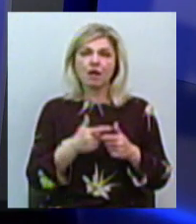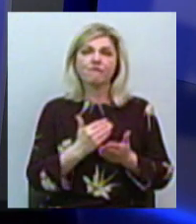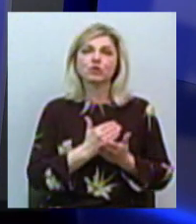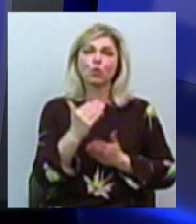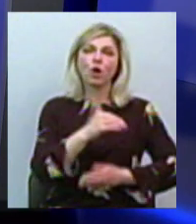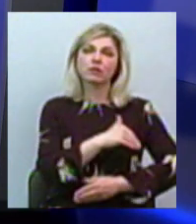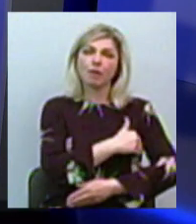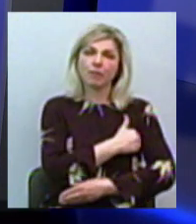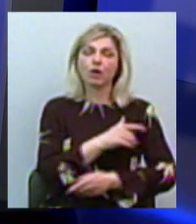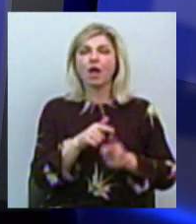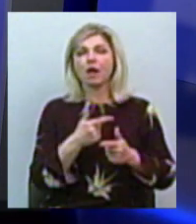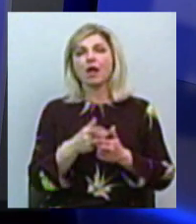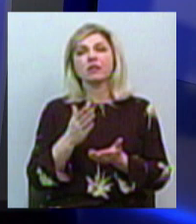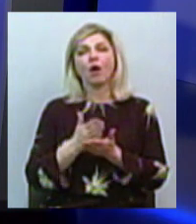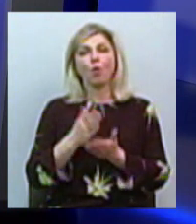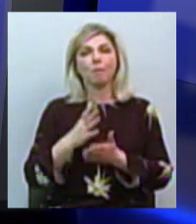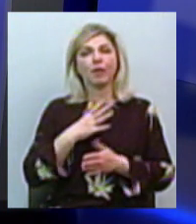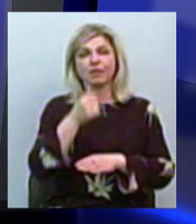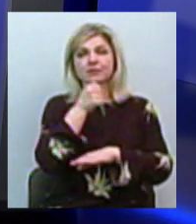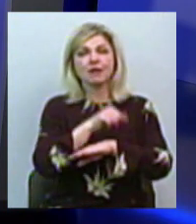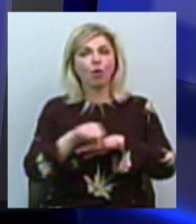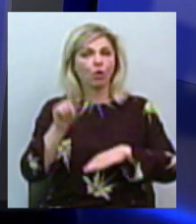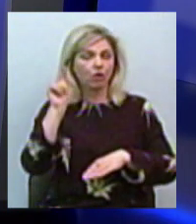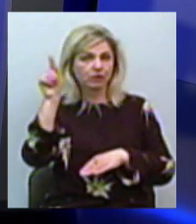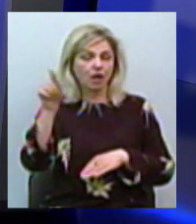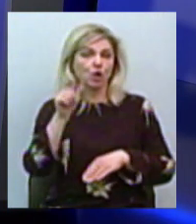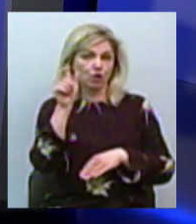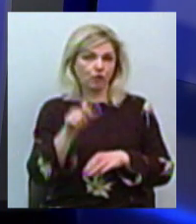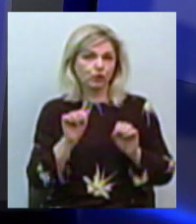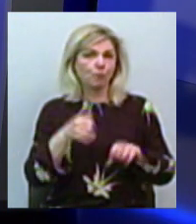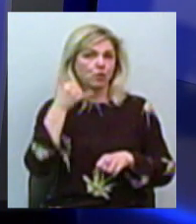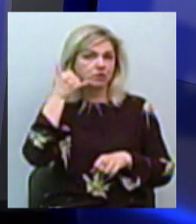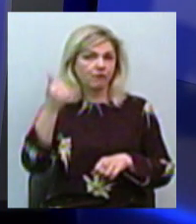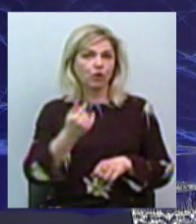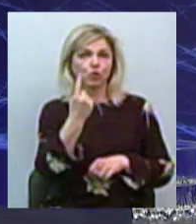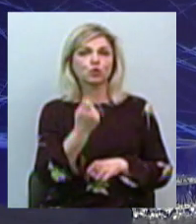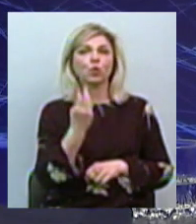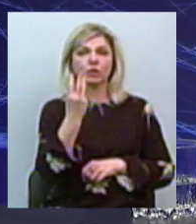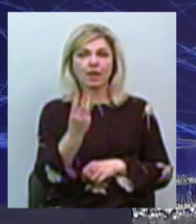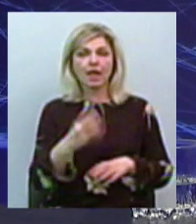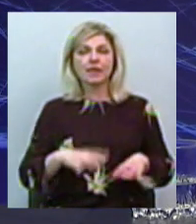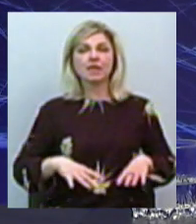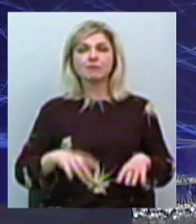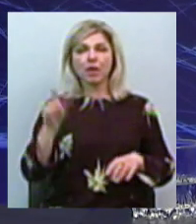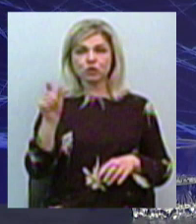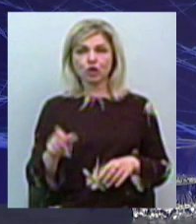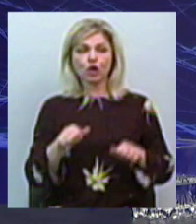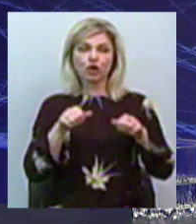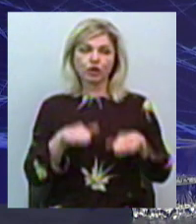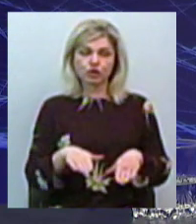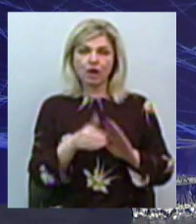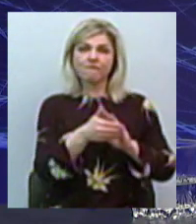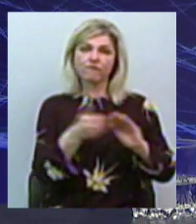або прибула за кордону, людина, така пацієнт, може зателефонувати 103, і диспетчер вирішує, і виклик